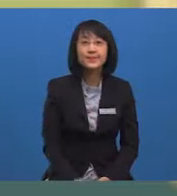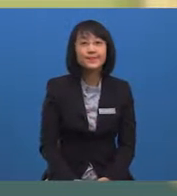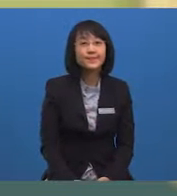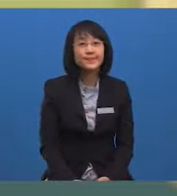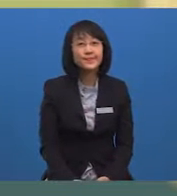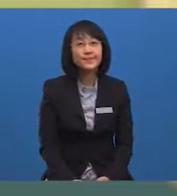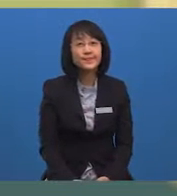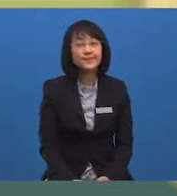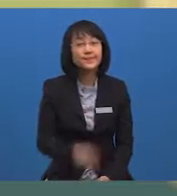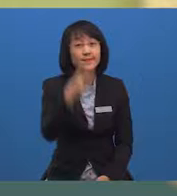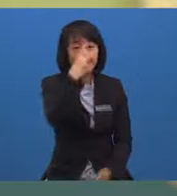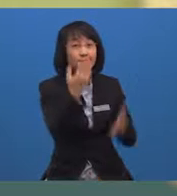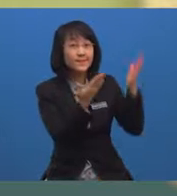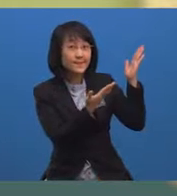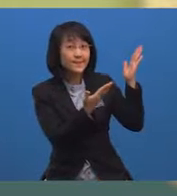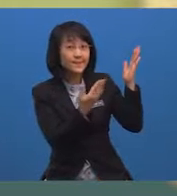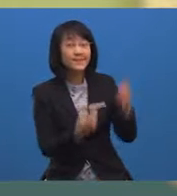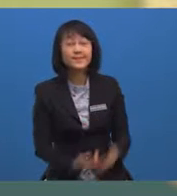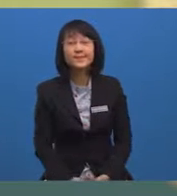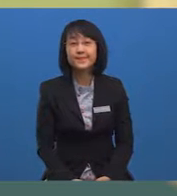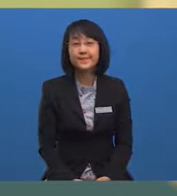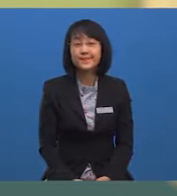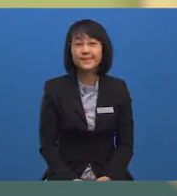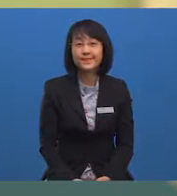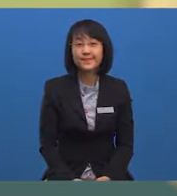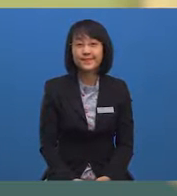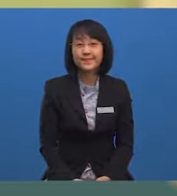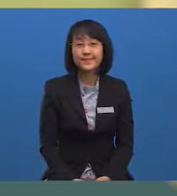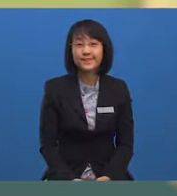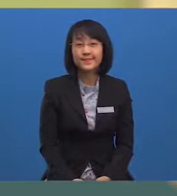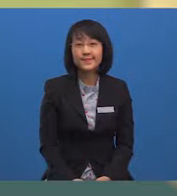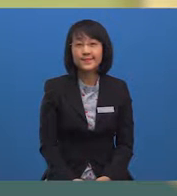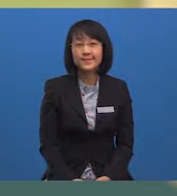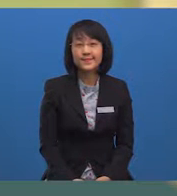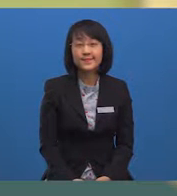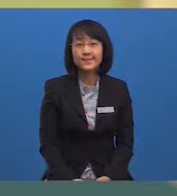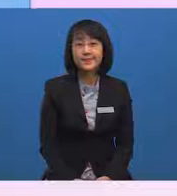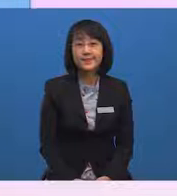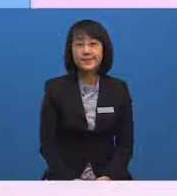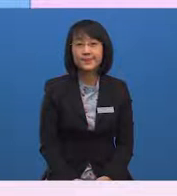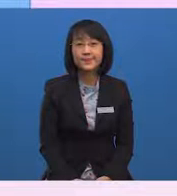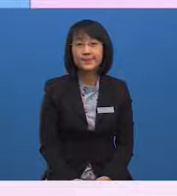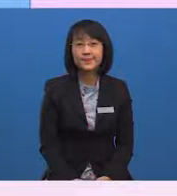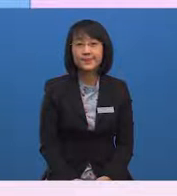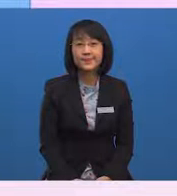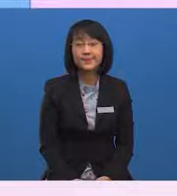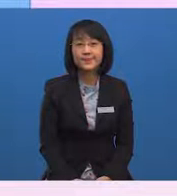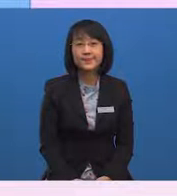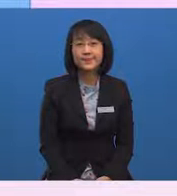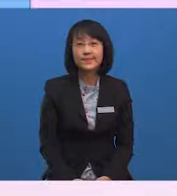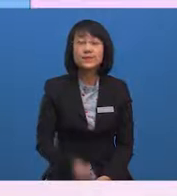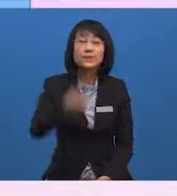Perhatikan tindakan skru pada magnet dan tandakan pada